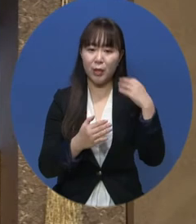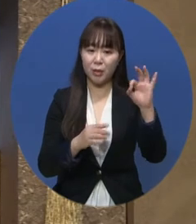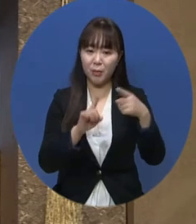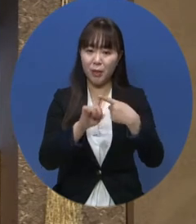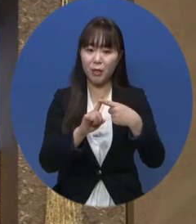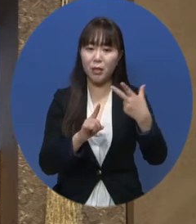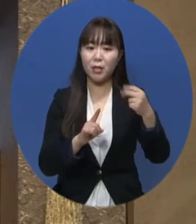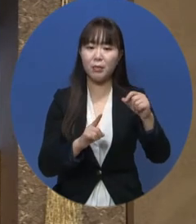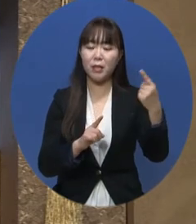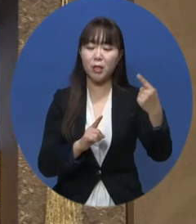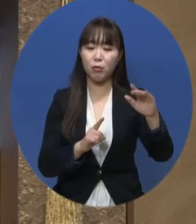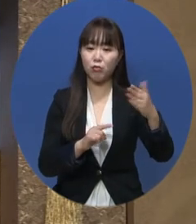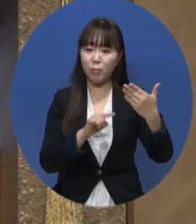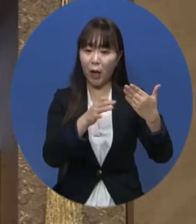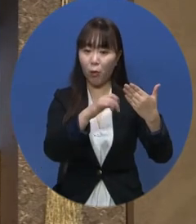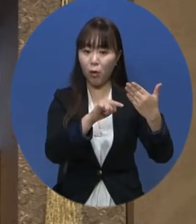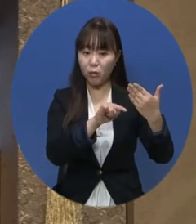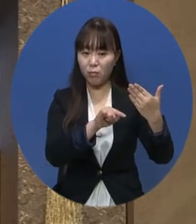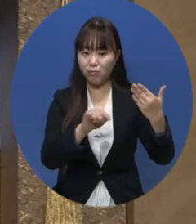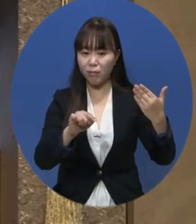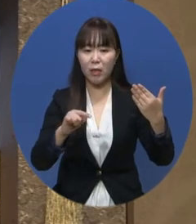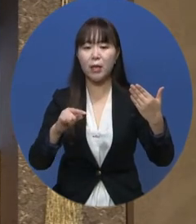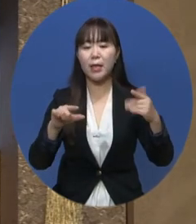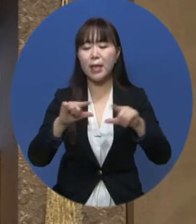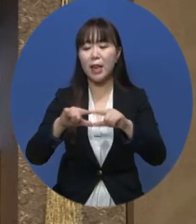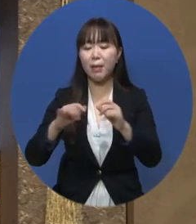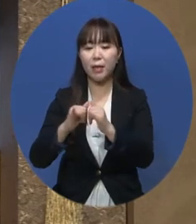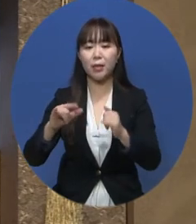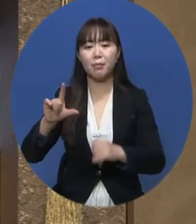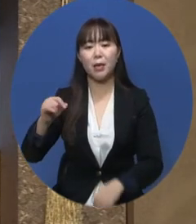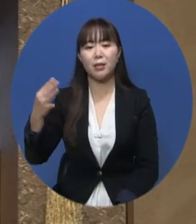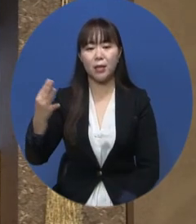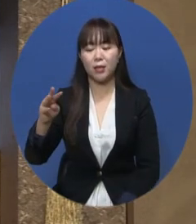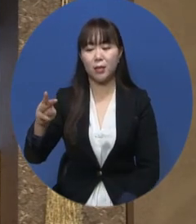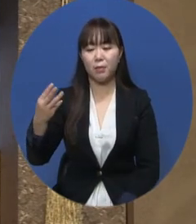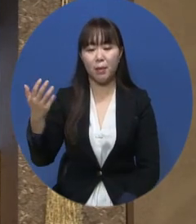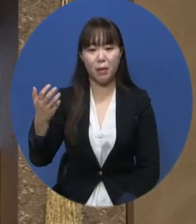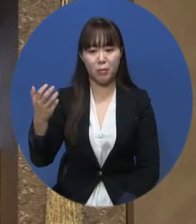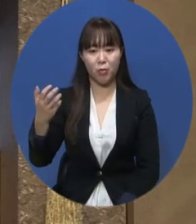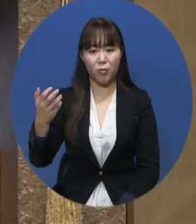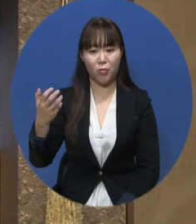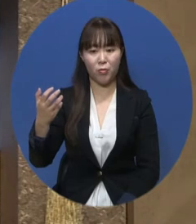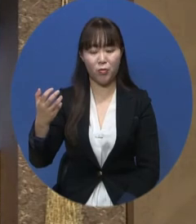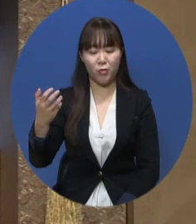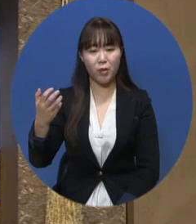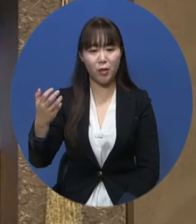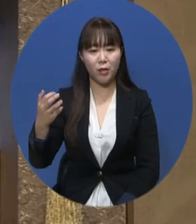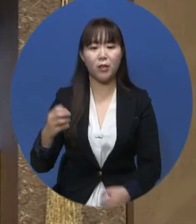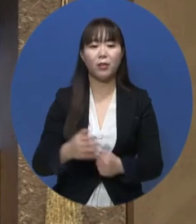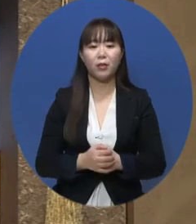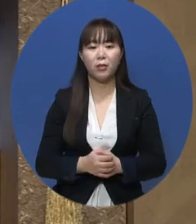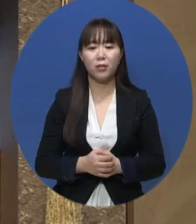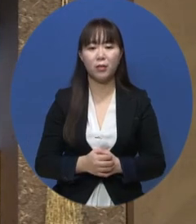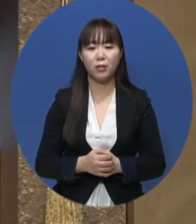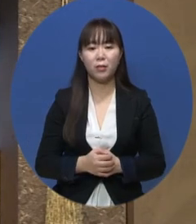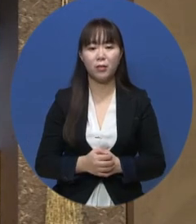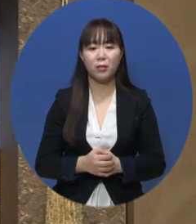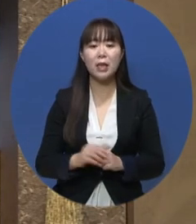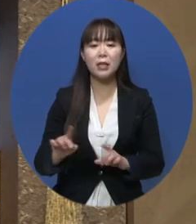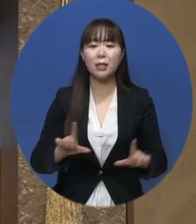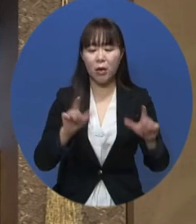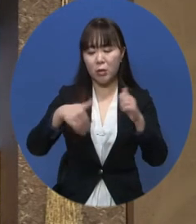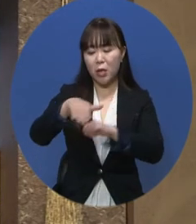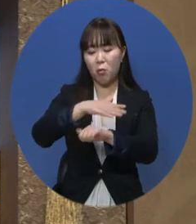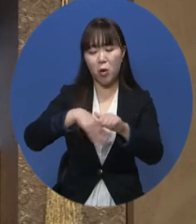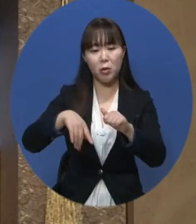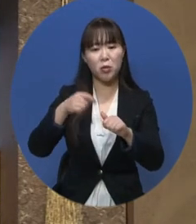이 7만 1,900원에서 네. 일반인들은 14,380원을 내게 됩니다. 네. 그러면 생활 형편이